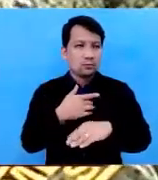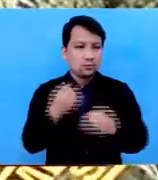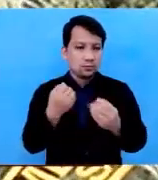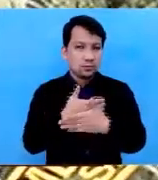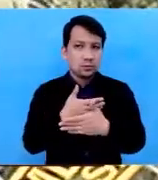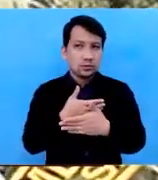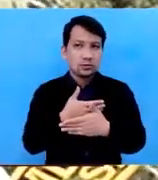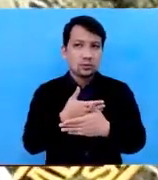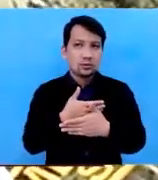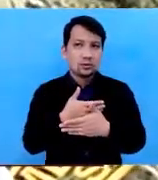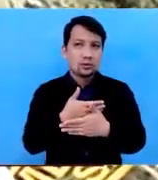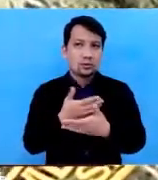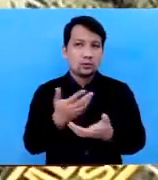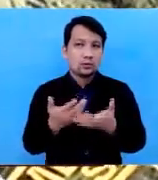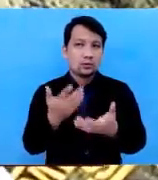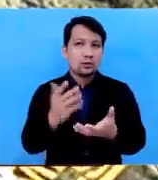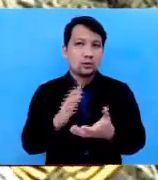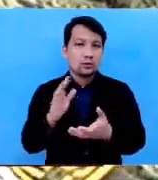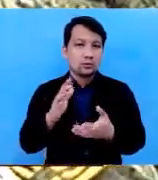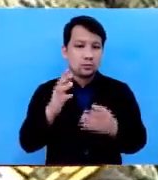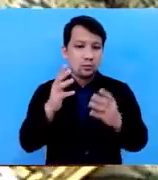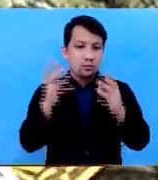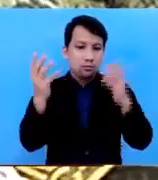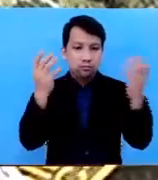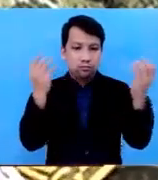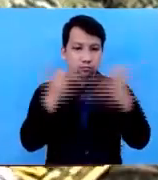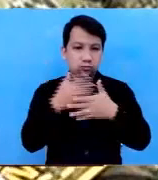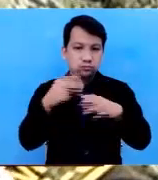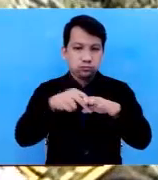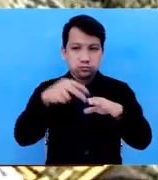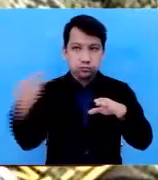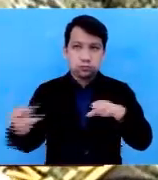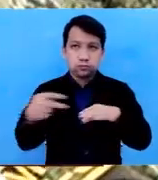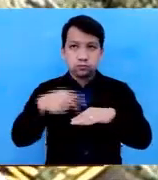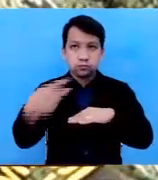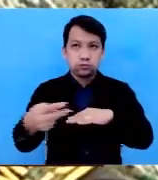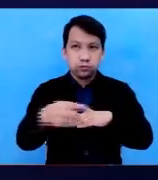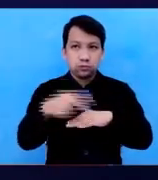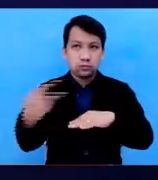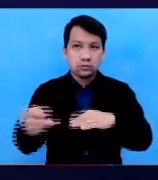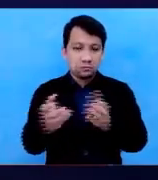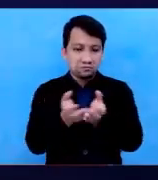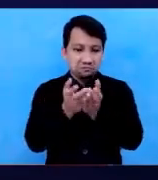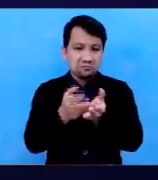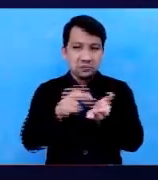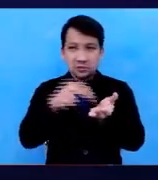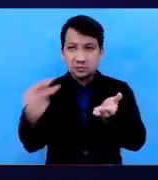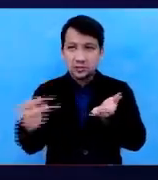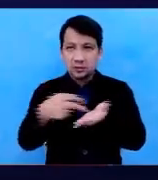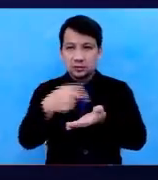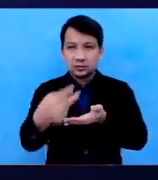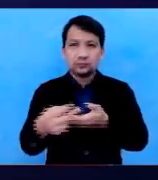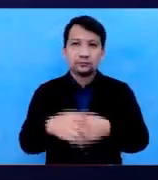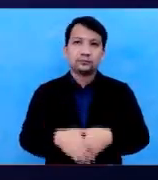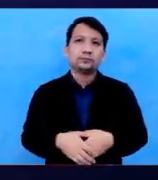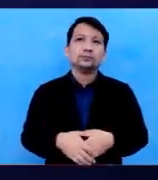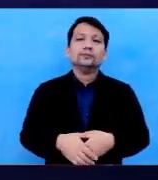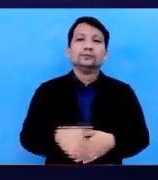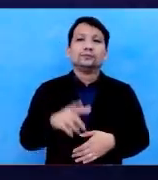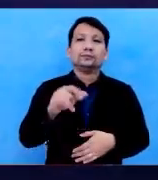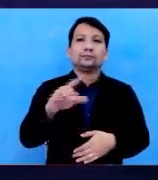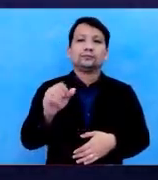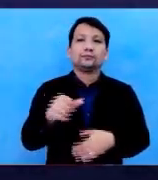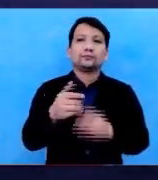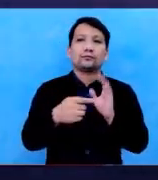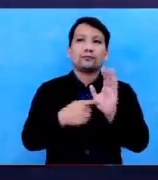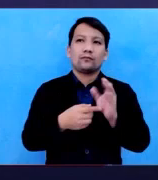is nagkaroon ng panic, nagtalunan doon sa from the vessel. So sa inilabas na pahayag ng Starlight Ferries,